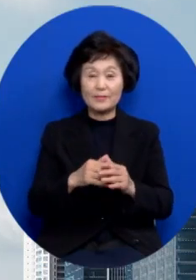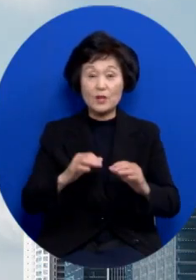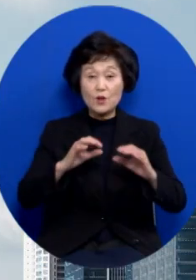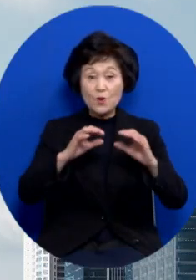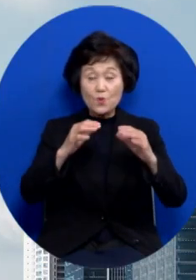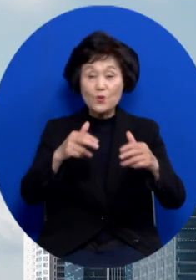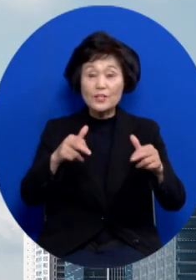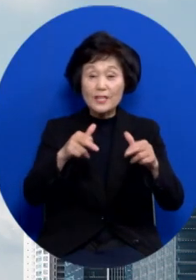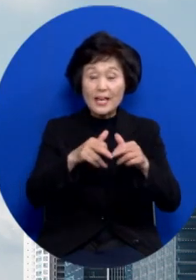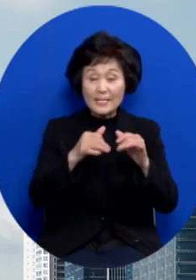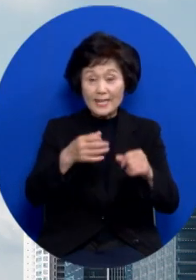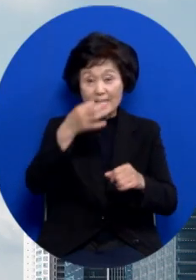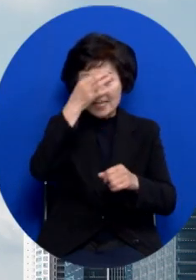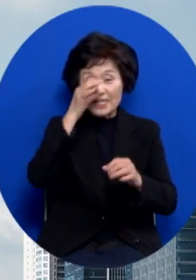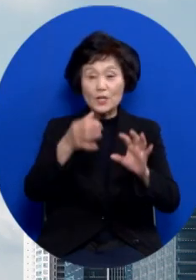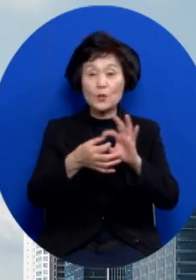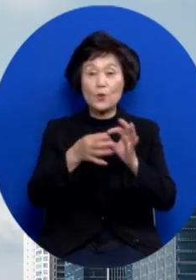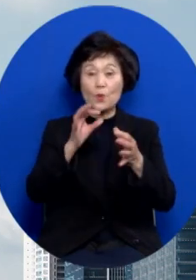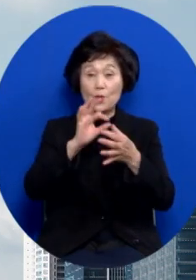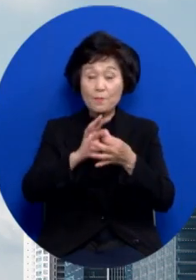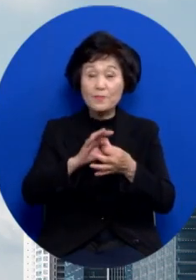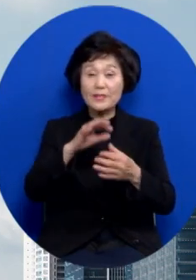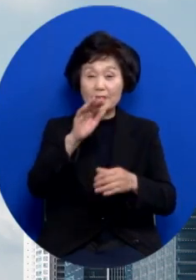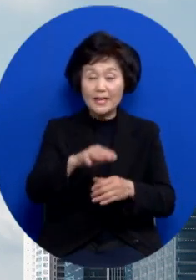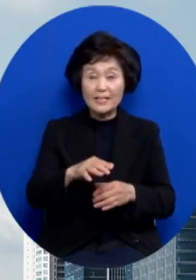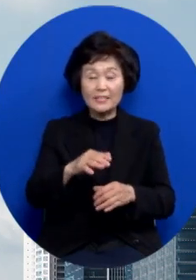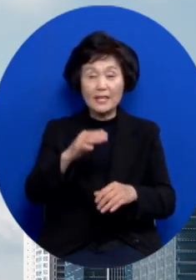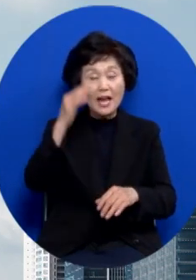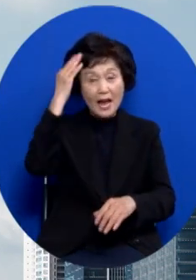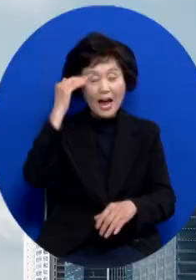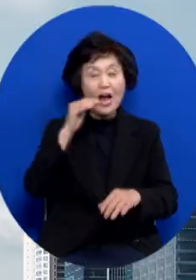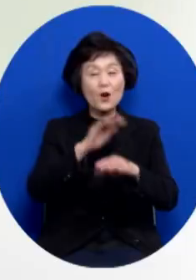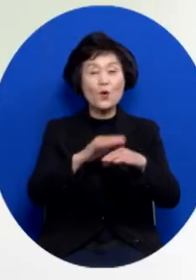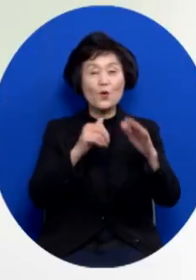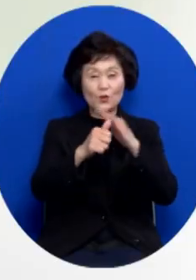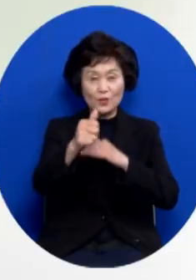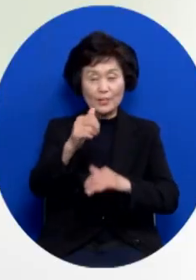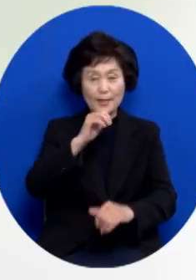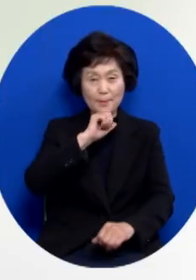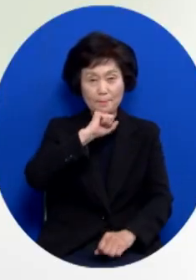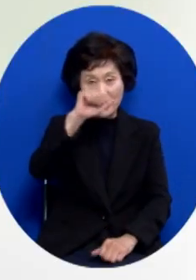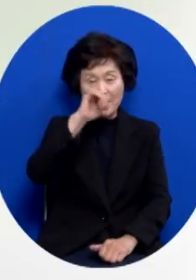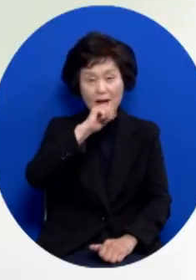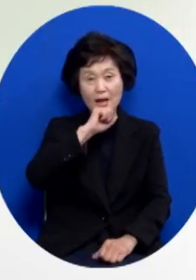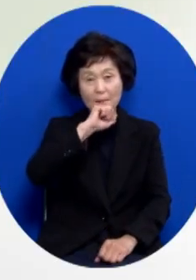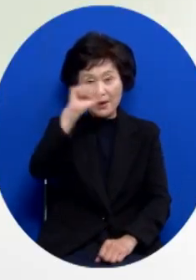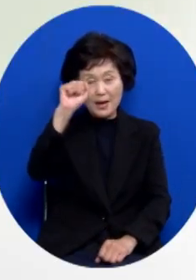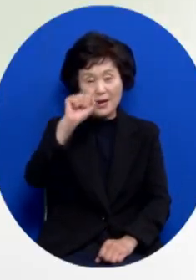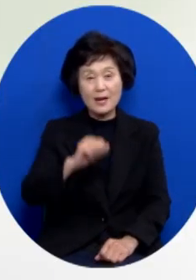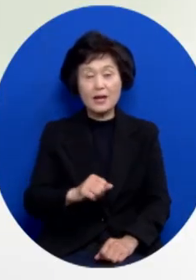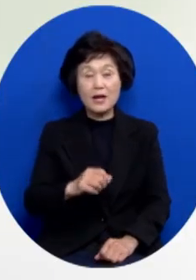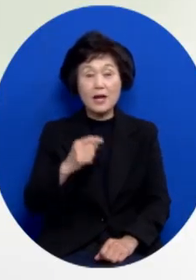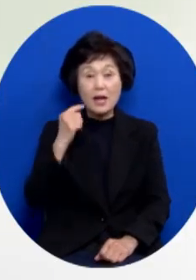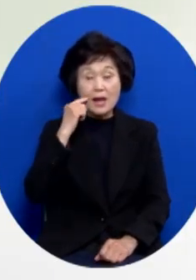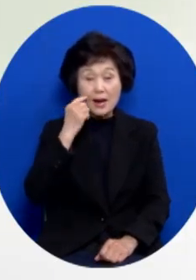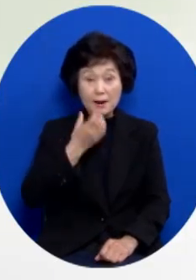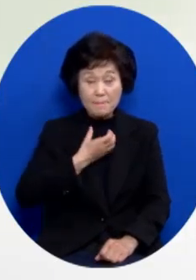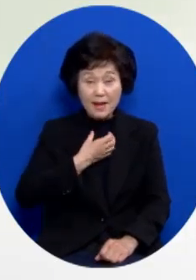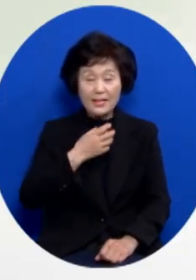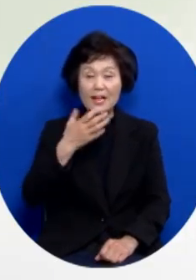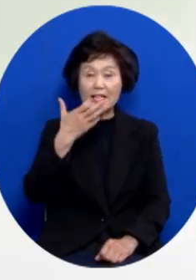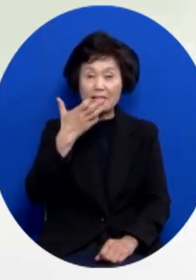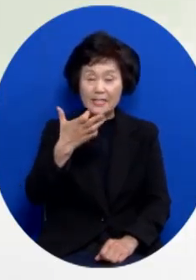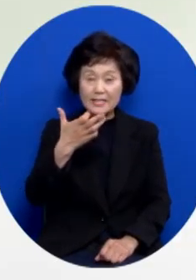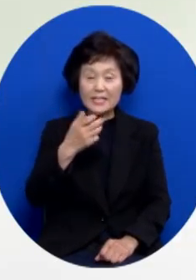국제장애인 기능올림픽에서 우리나라 선수단이 우승했습니다. 우리 선수단은 금메달 18개를